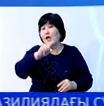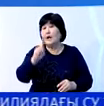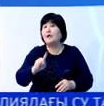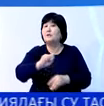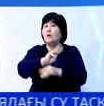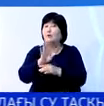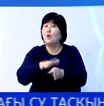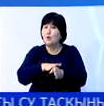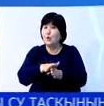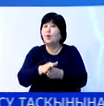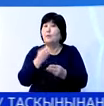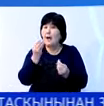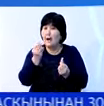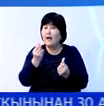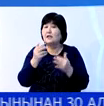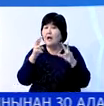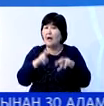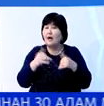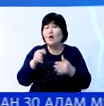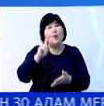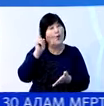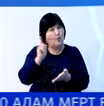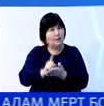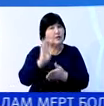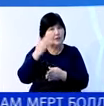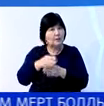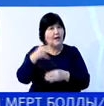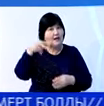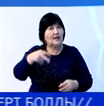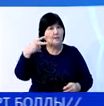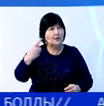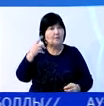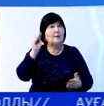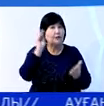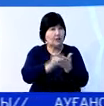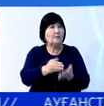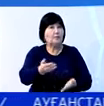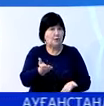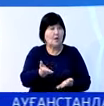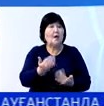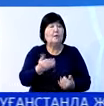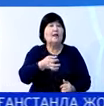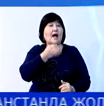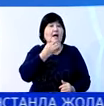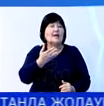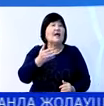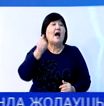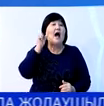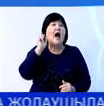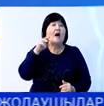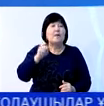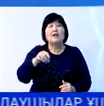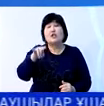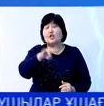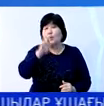қамтамасыз етуге толығымен қаражат қаралып тұр. Ол міндетті түрде бөлінеді. 2021-де тұр. Бірақ біз ертең ақпан айында республикалық